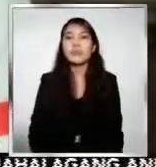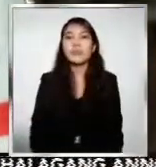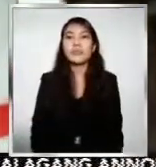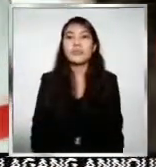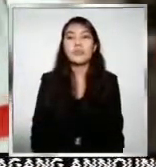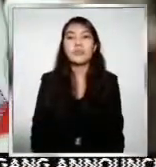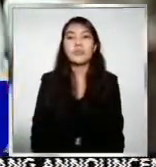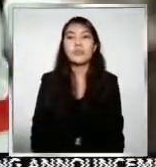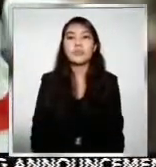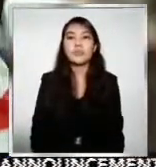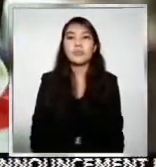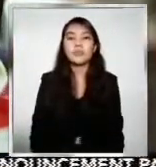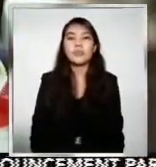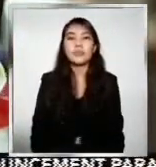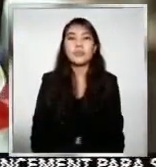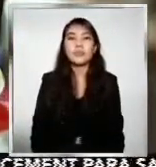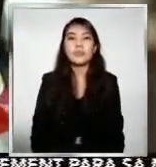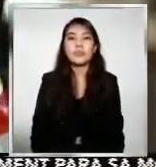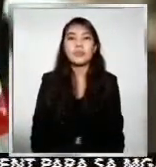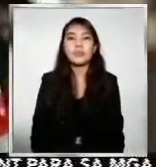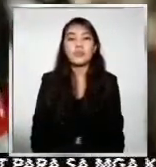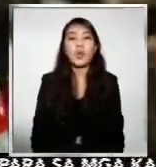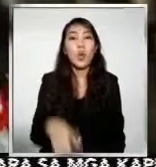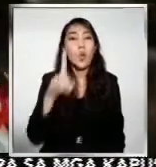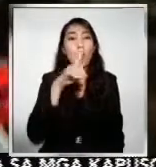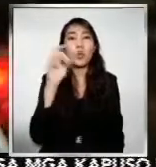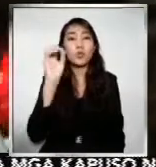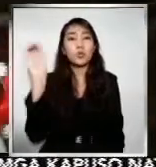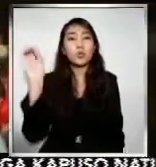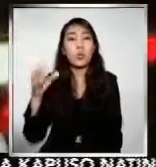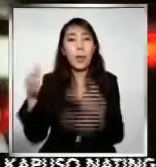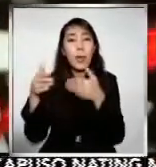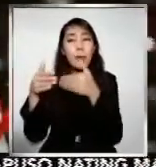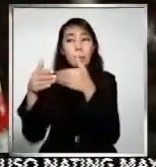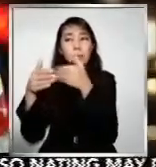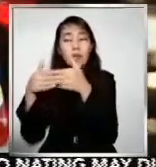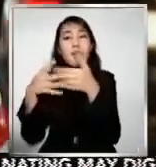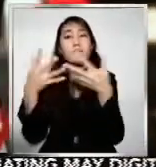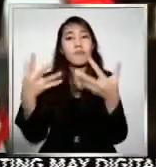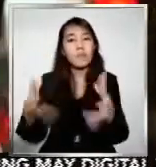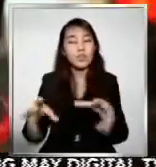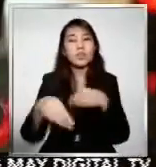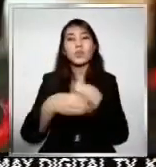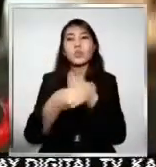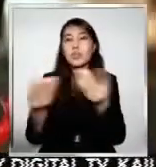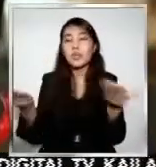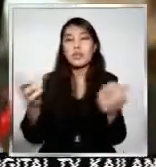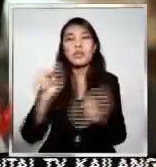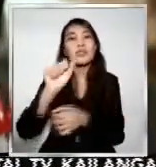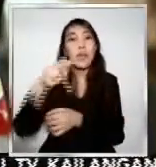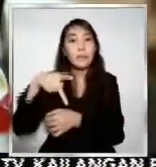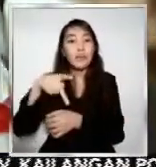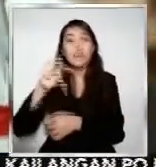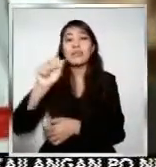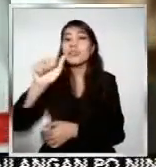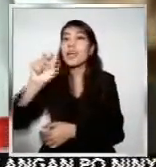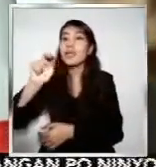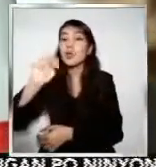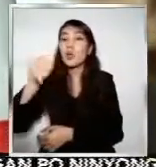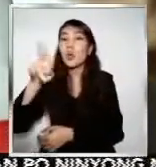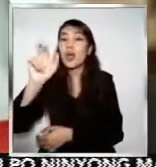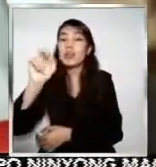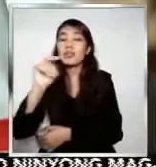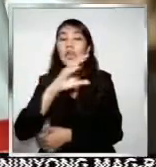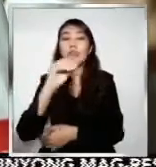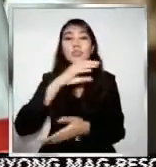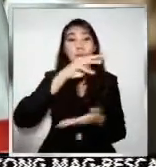Atom, halos 100% na raw tapos ang pamimigay ng ayuda sa San Juan at Mandaluyong. Ang mga nagbabalik naman ng pera,